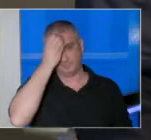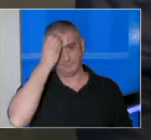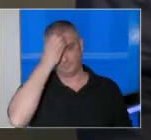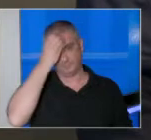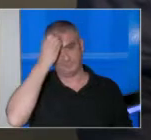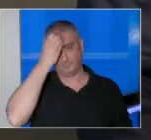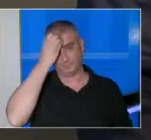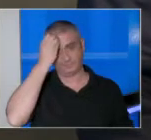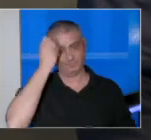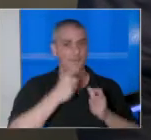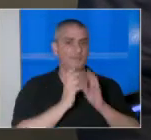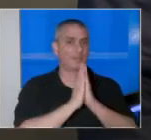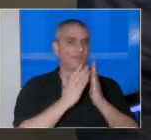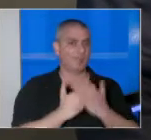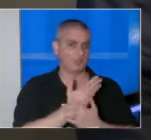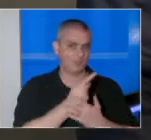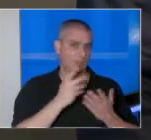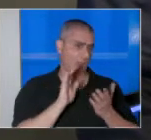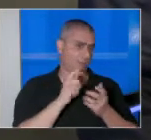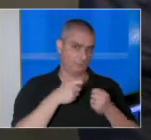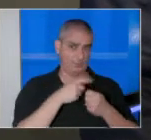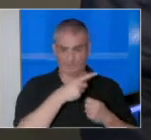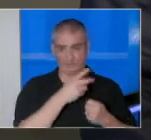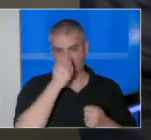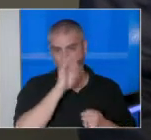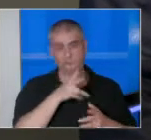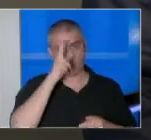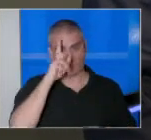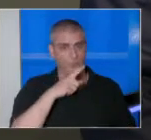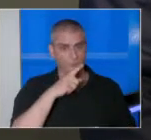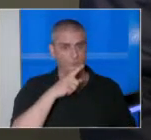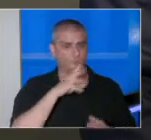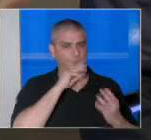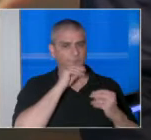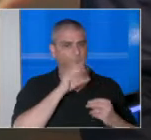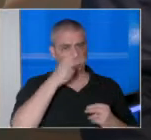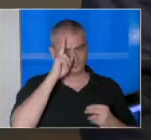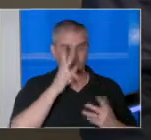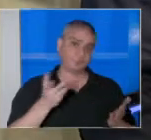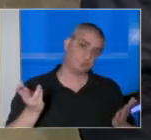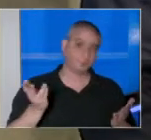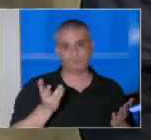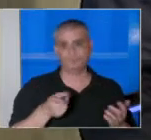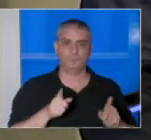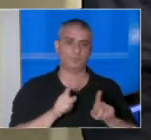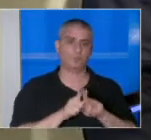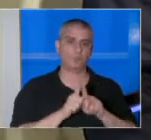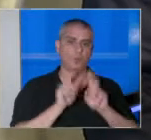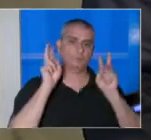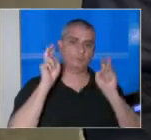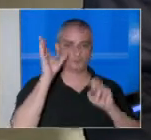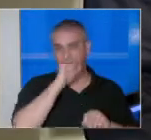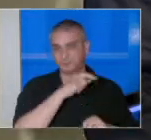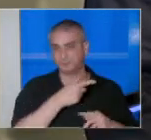במפלגת תקווה חדשה, החברים שם שעזבו את הליכוד, מדברים על הליכוד, את יודעת,